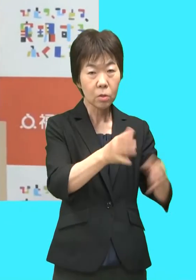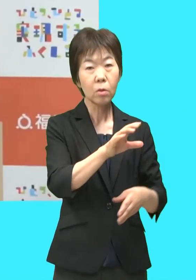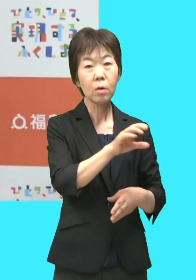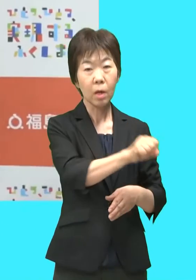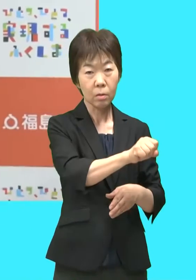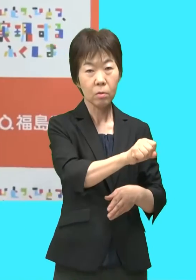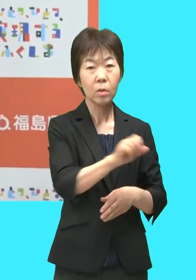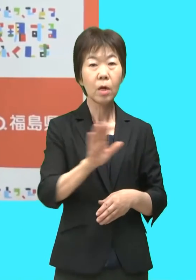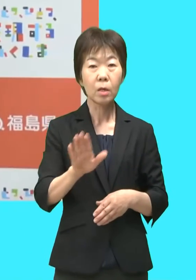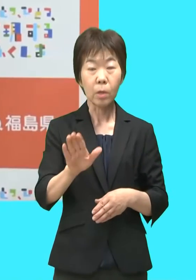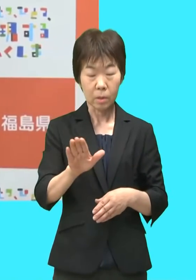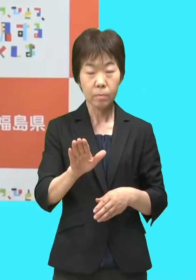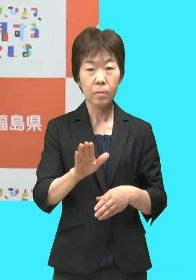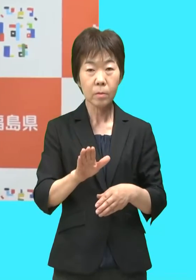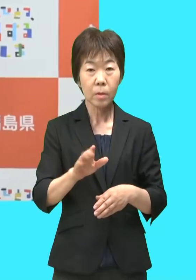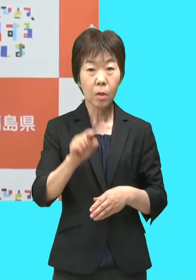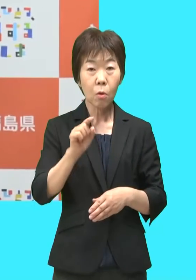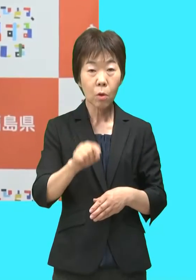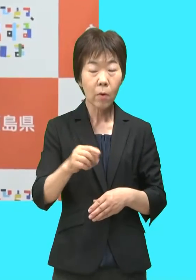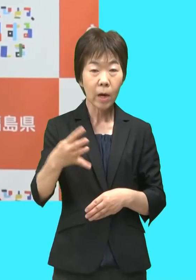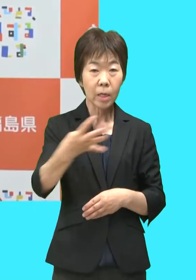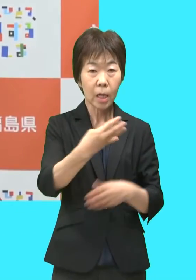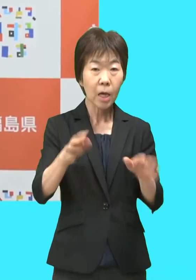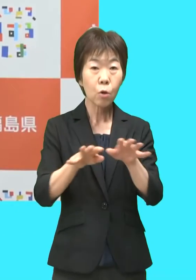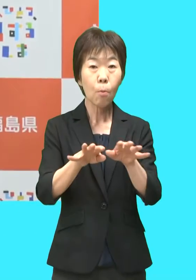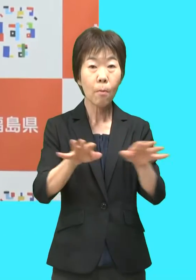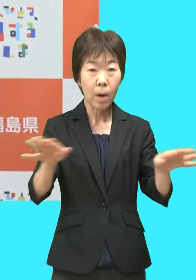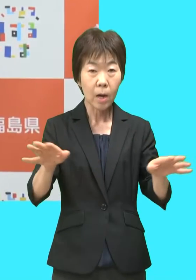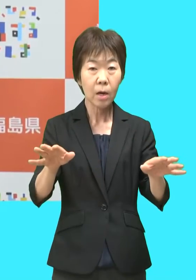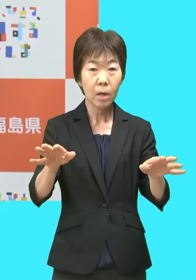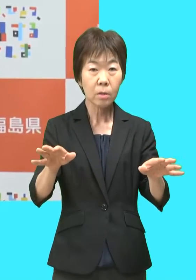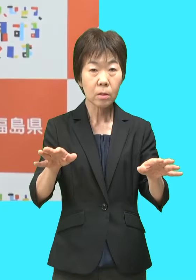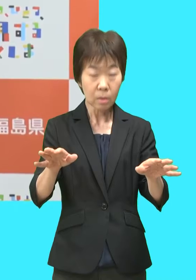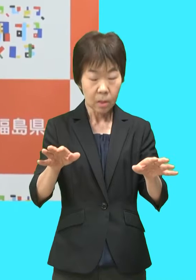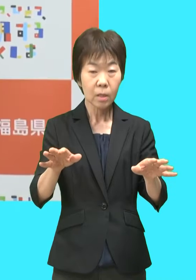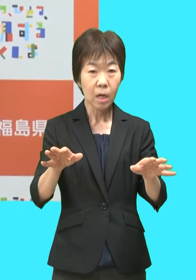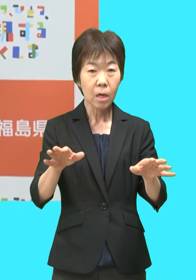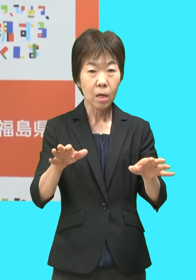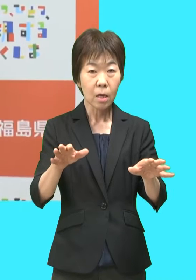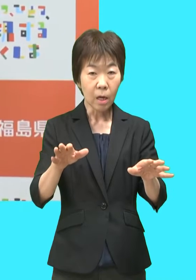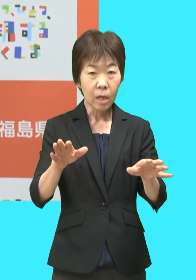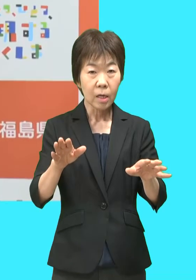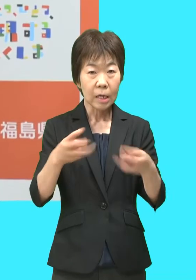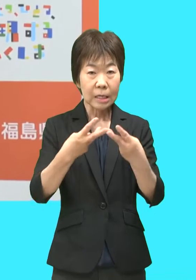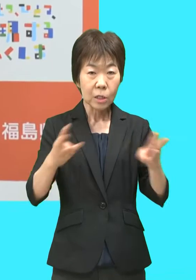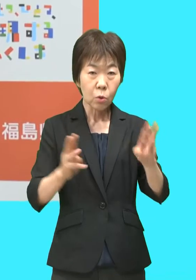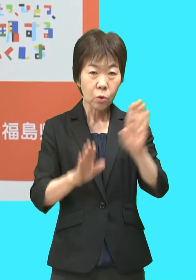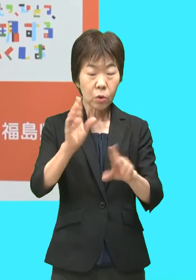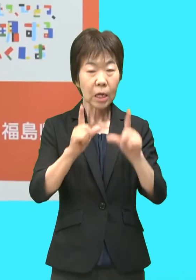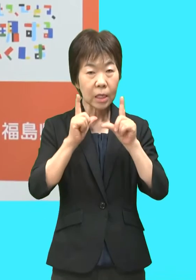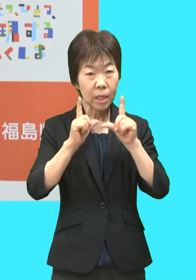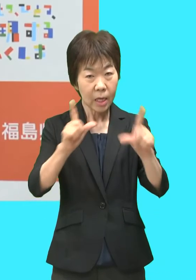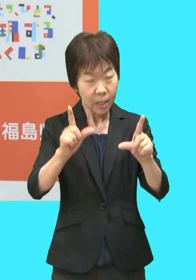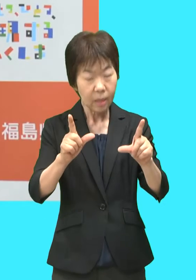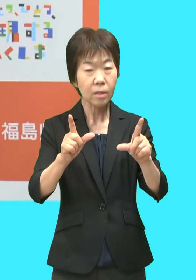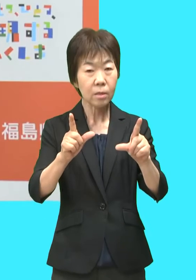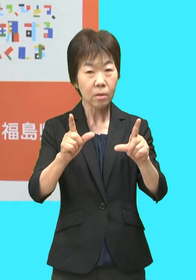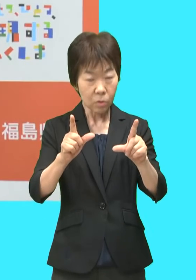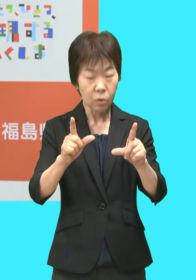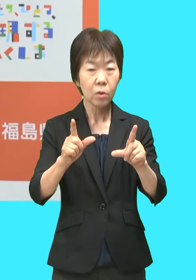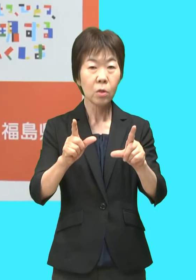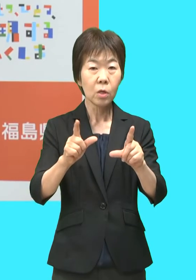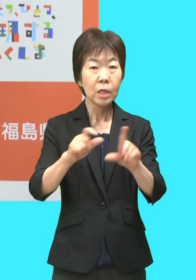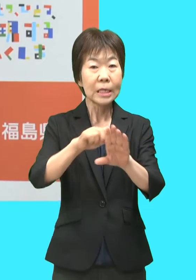してございます。これはある意味第4波で福島県が非常事態宣言を出さざるを得ないという極め